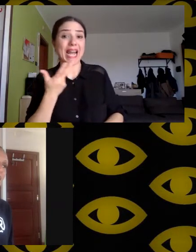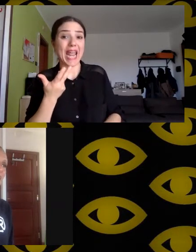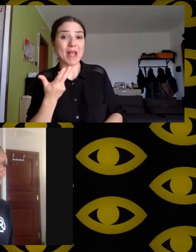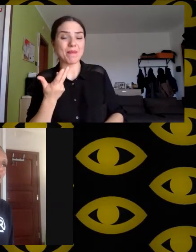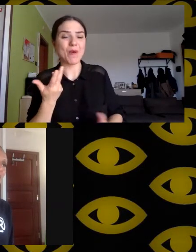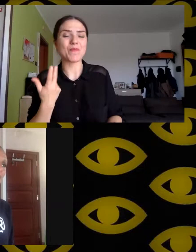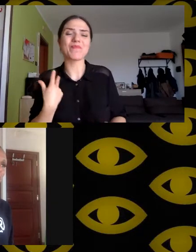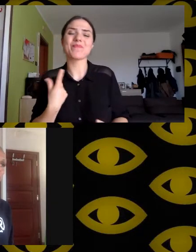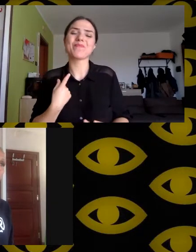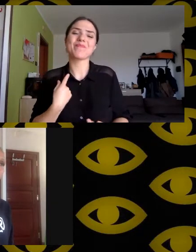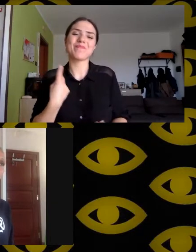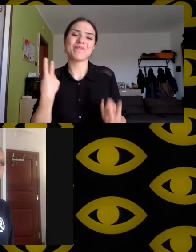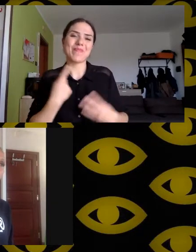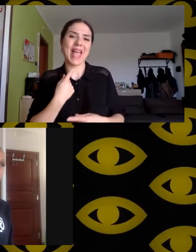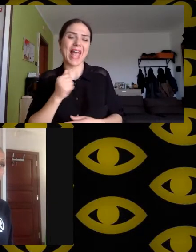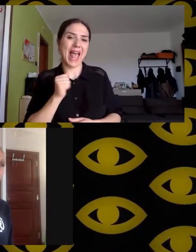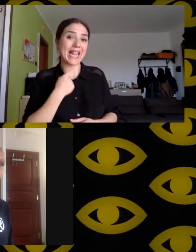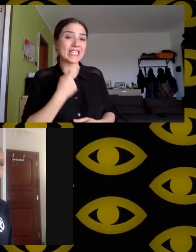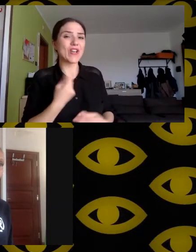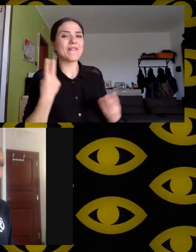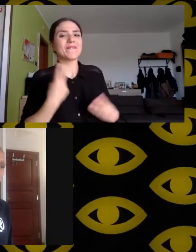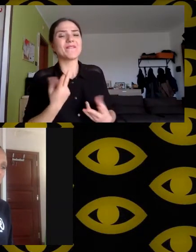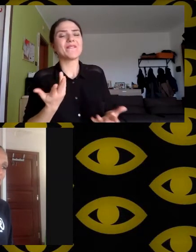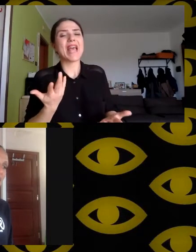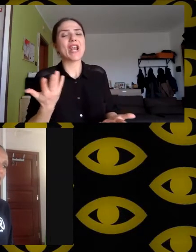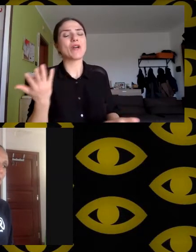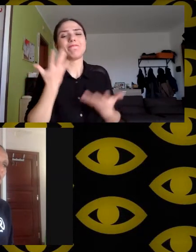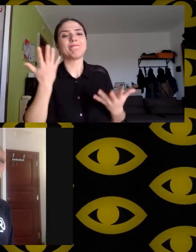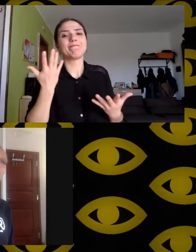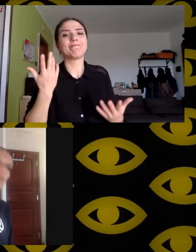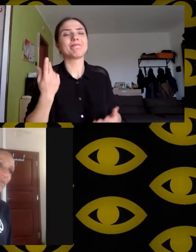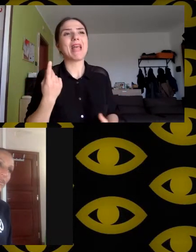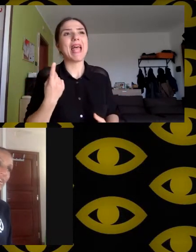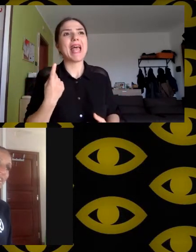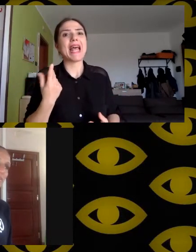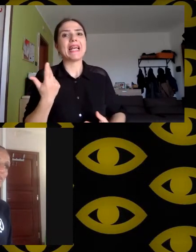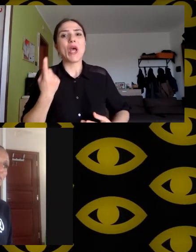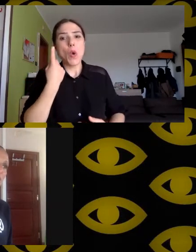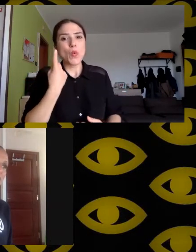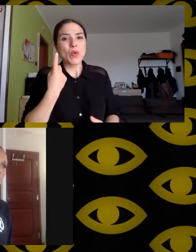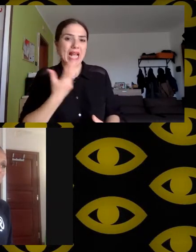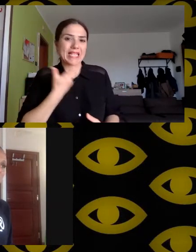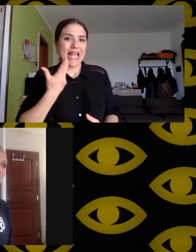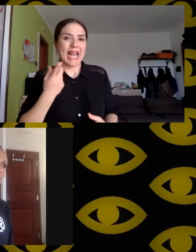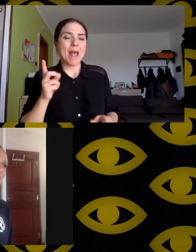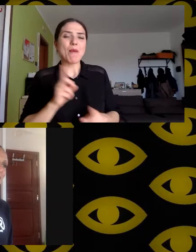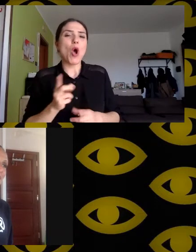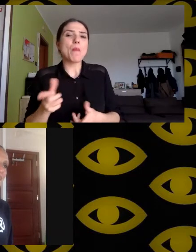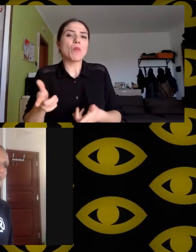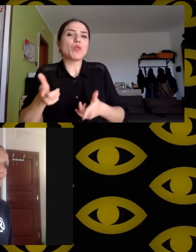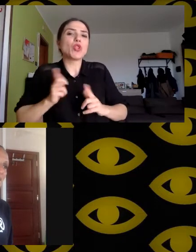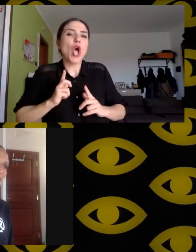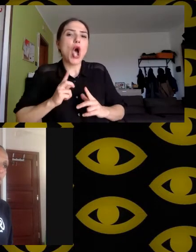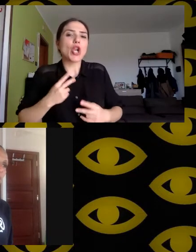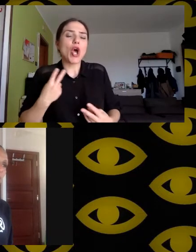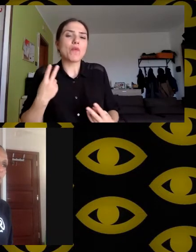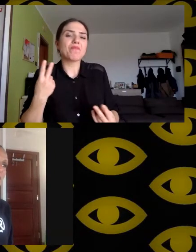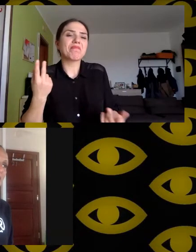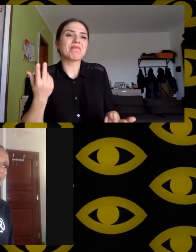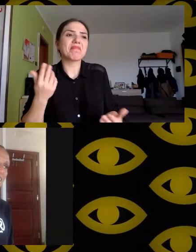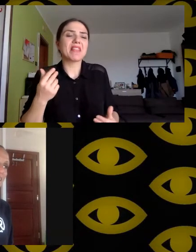naturale, che non è un dono per il quale io ho speso molta fatica, me lo ritrovo, no? È un dono. Mentre invece la corsa